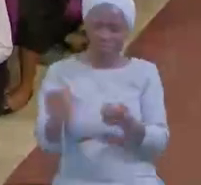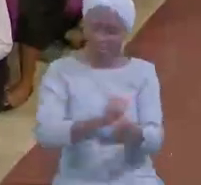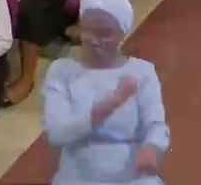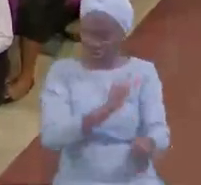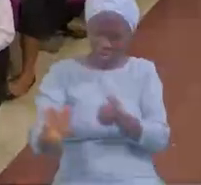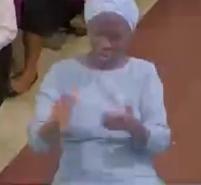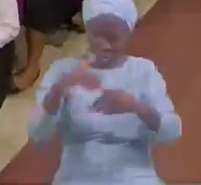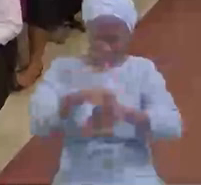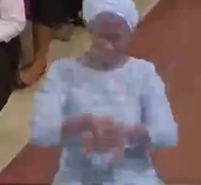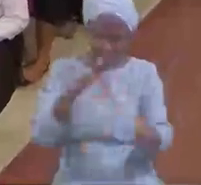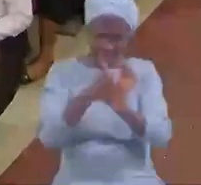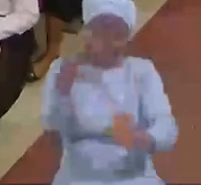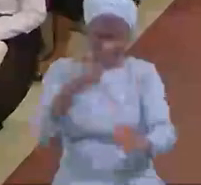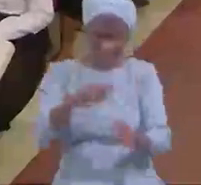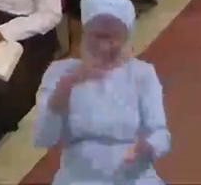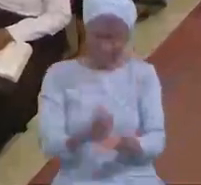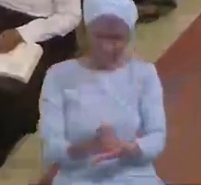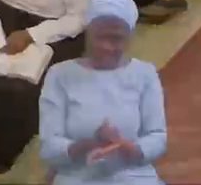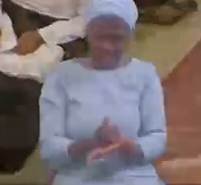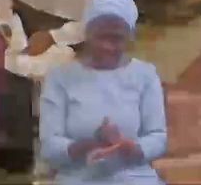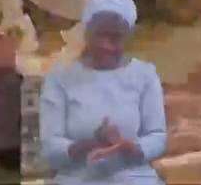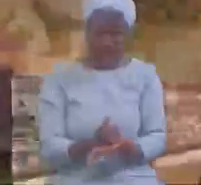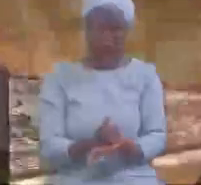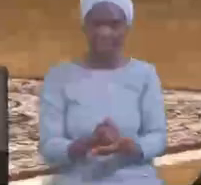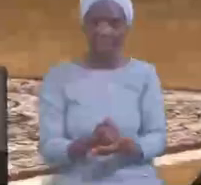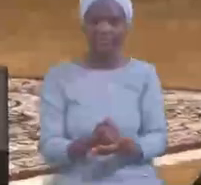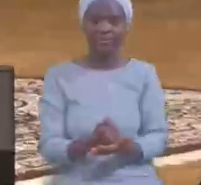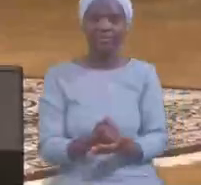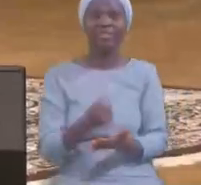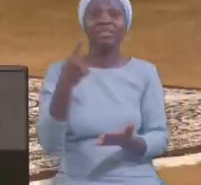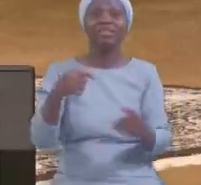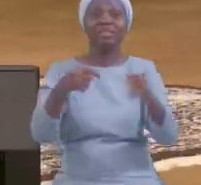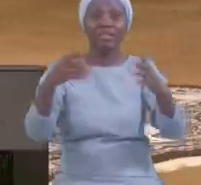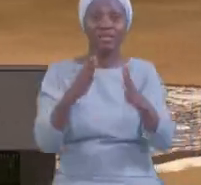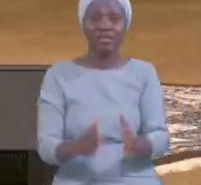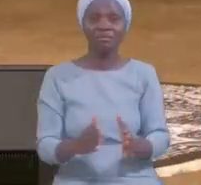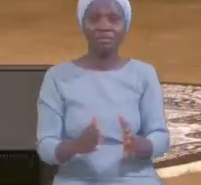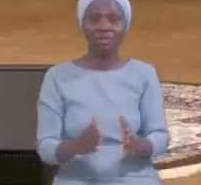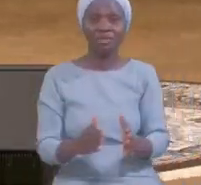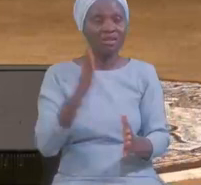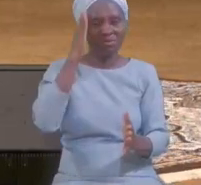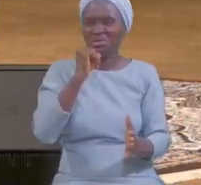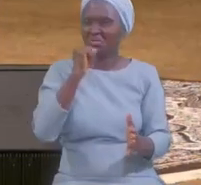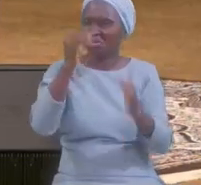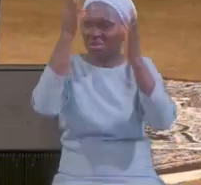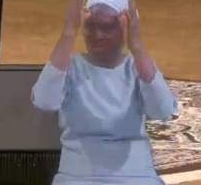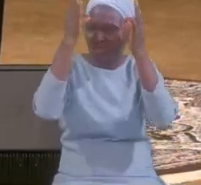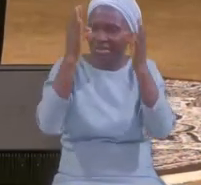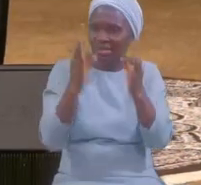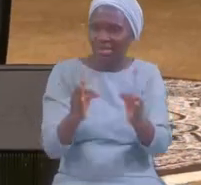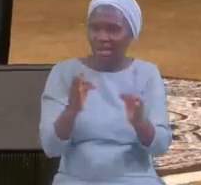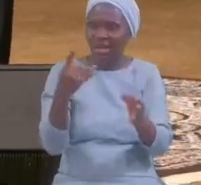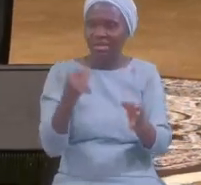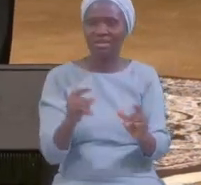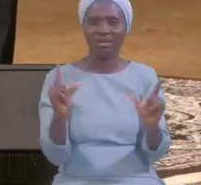soir. Détruite. L'ennemi ne va pas déterminer le niveau où